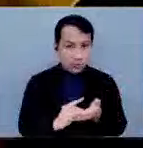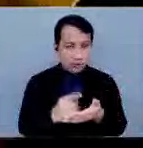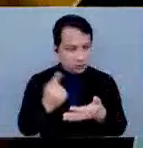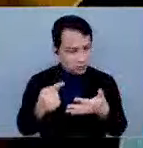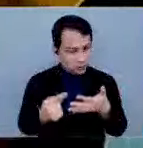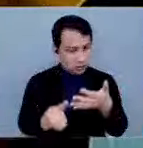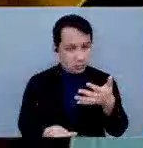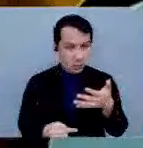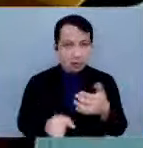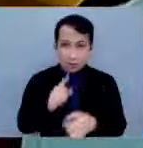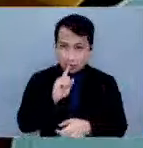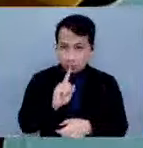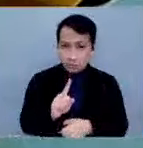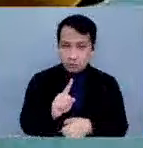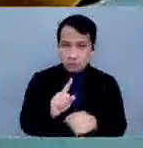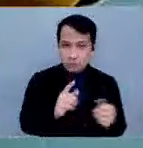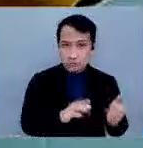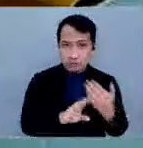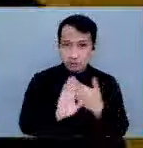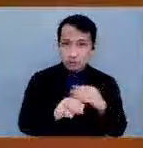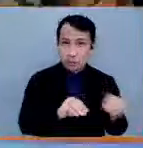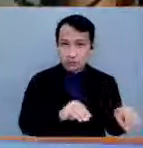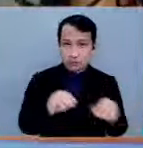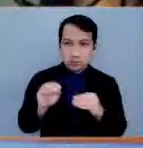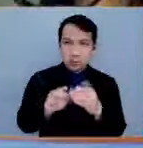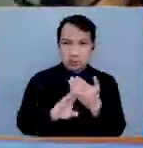for repatriation or possible deportation.